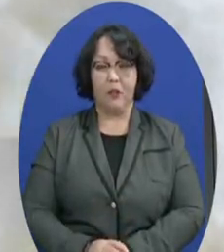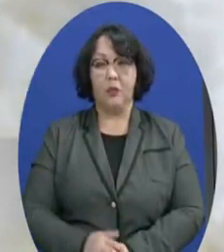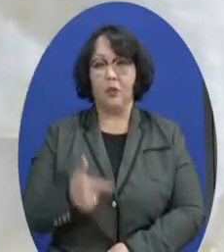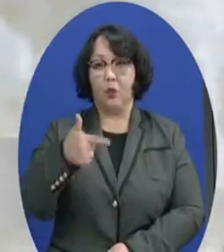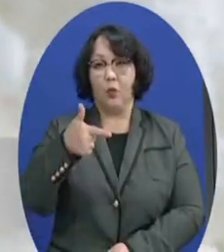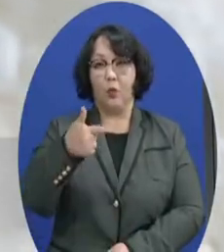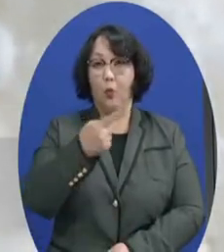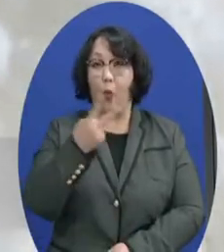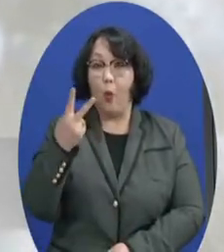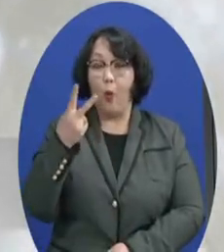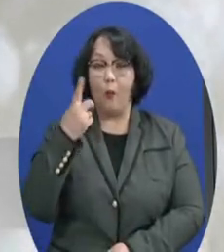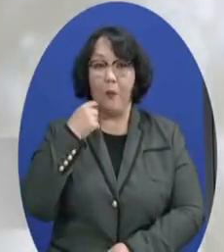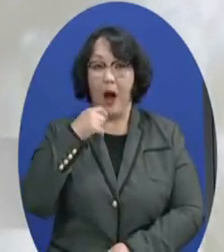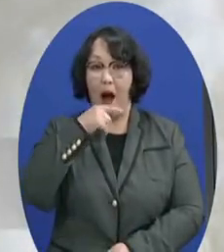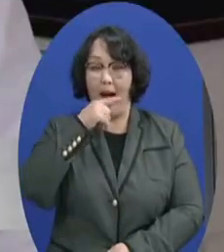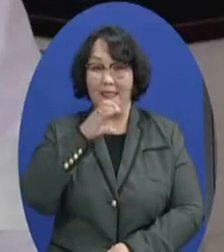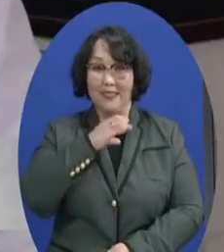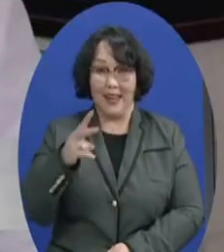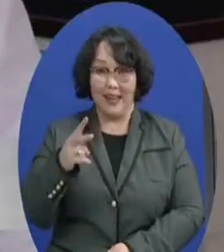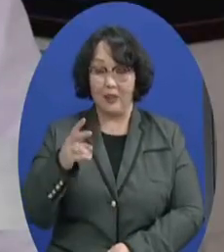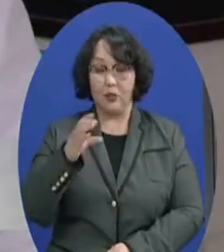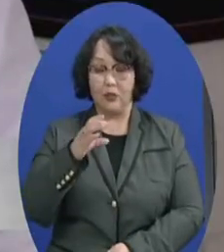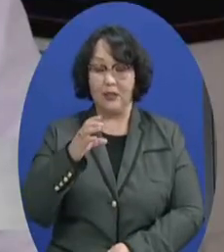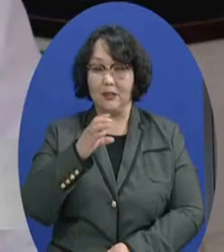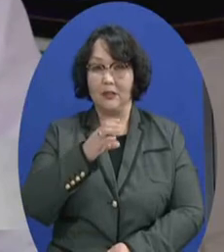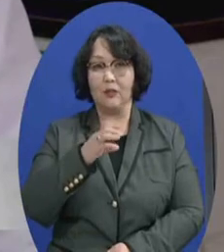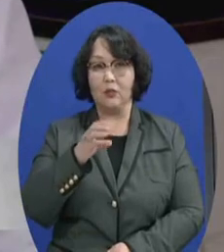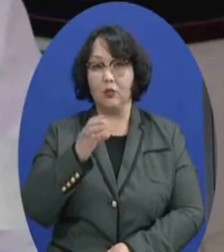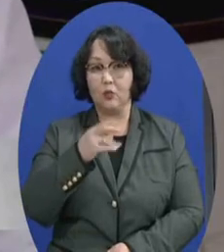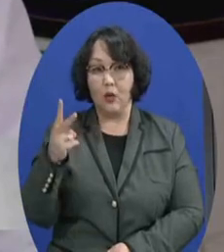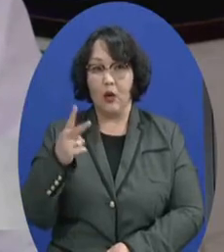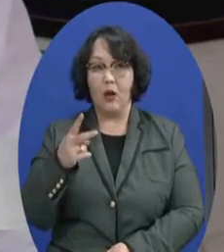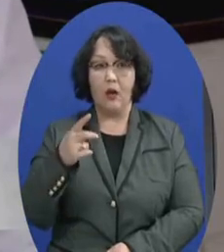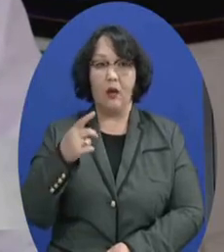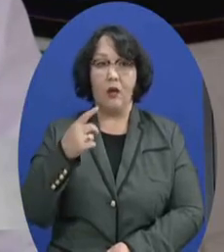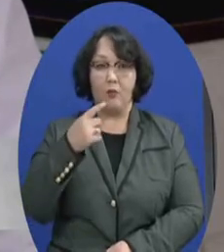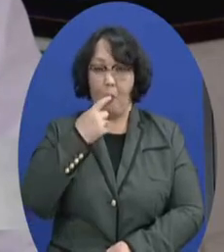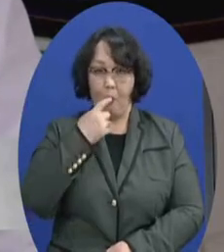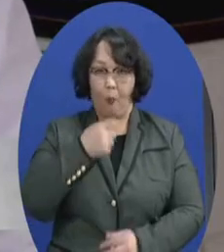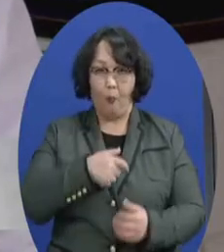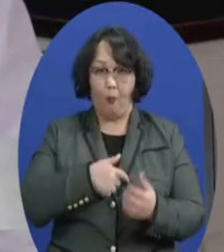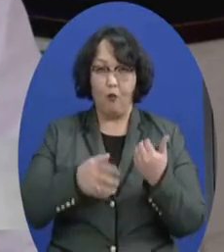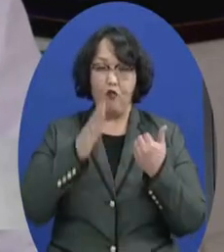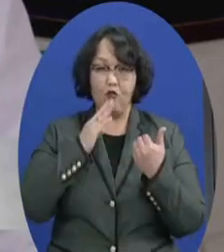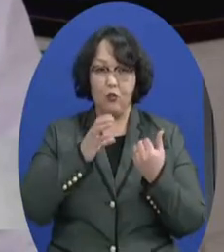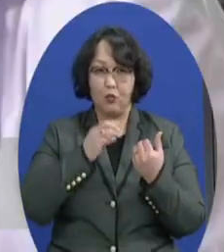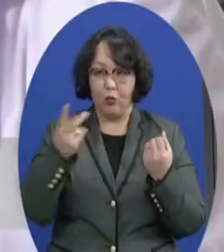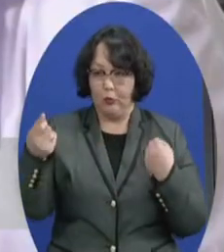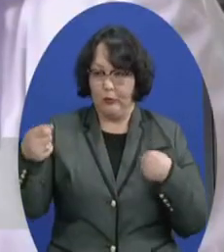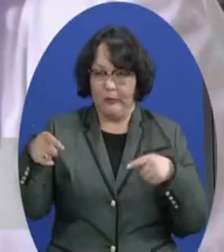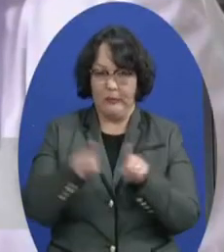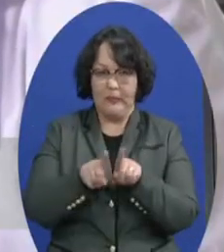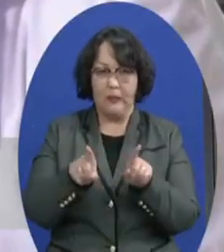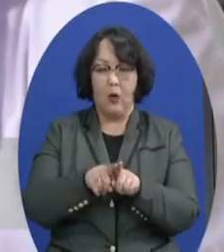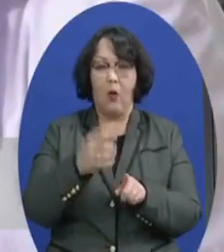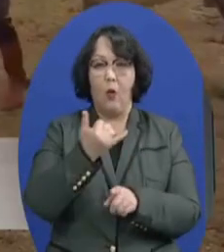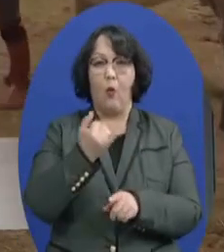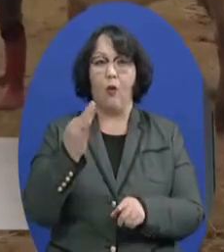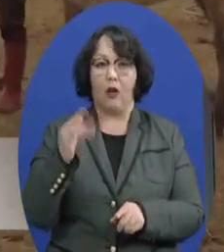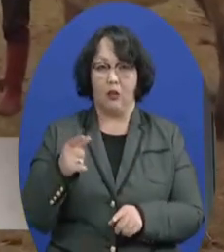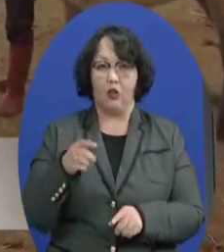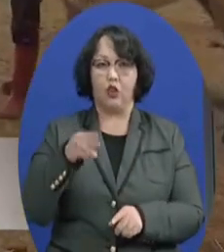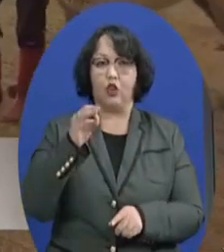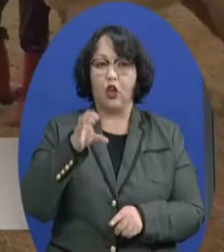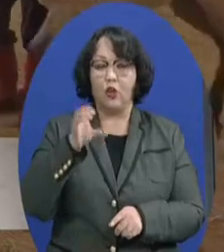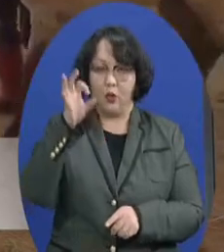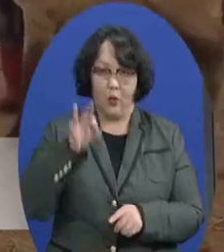Ер нь гүний самбал мөмний сүүтэй одоо өхний сүүтэй бол маш адилхан. Уургийн бүтсэн адилхан, тосны бүтсэн адилхан. Гүний сам лактоз